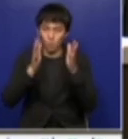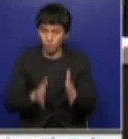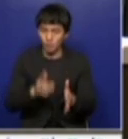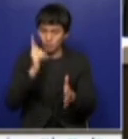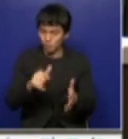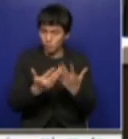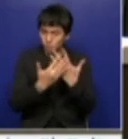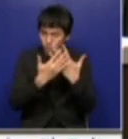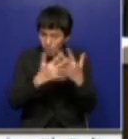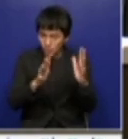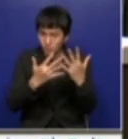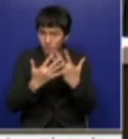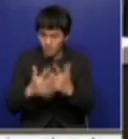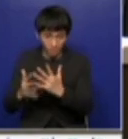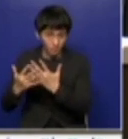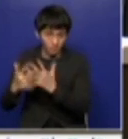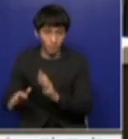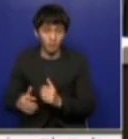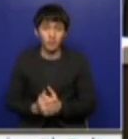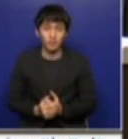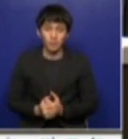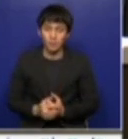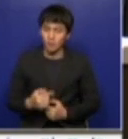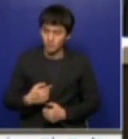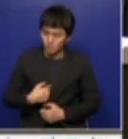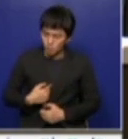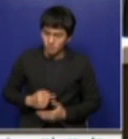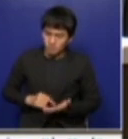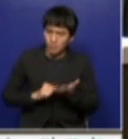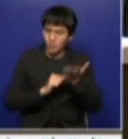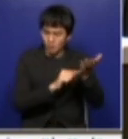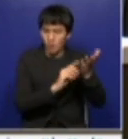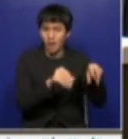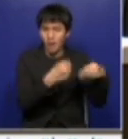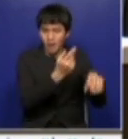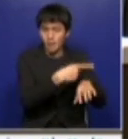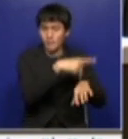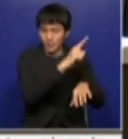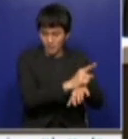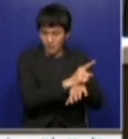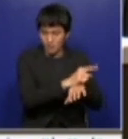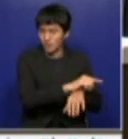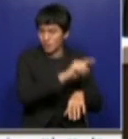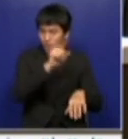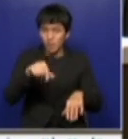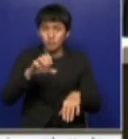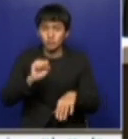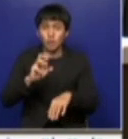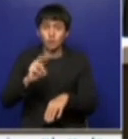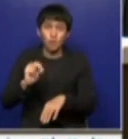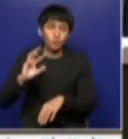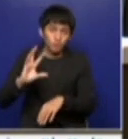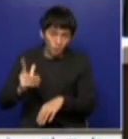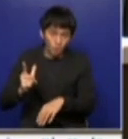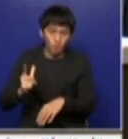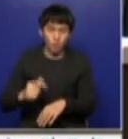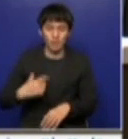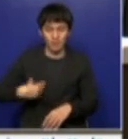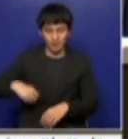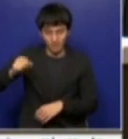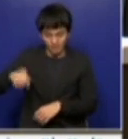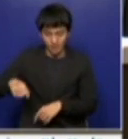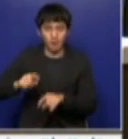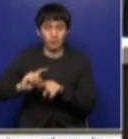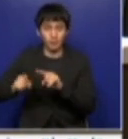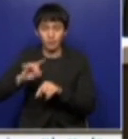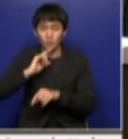ตัวทันทีนะครับแต่ผมเรียกร้องผ่านท่านประธานไปเลยหน่วยงานที่เกี่ยวข้องสตชองค์กรอัยการครับถ้า